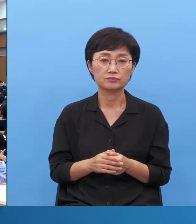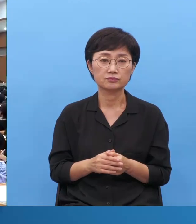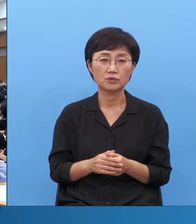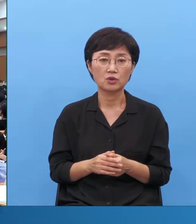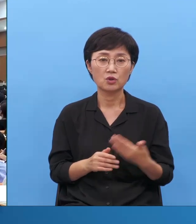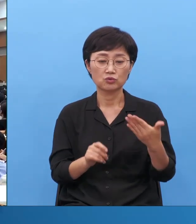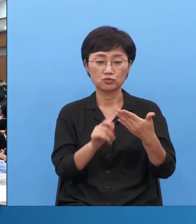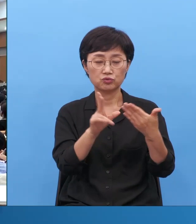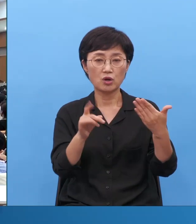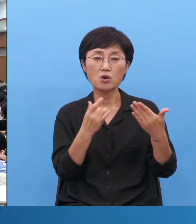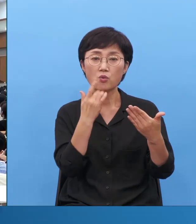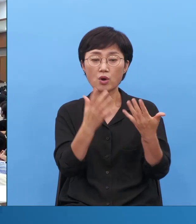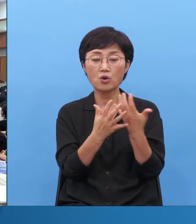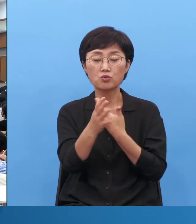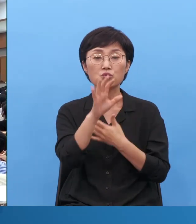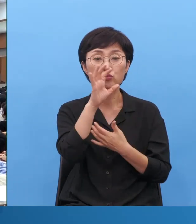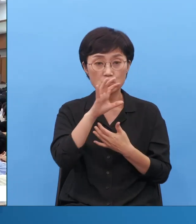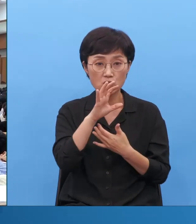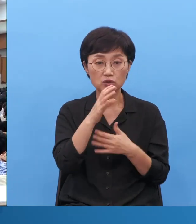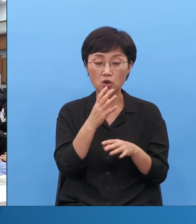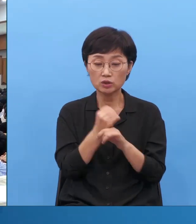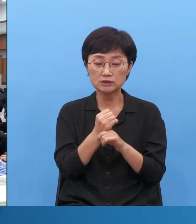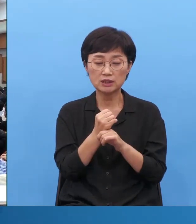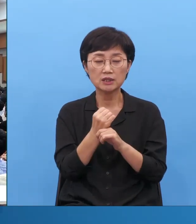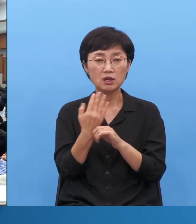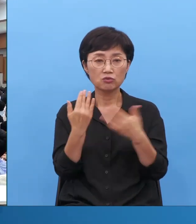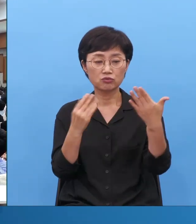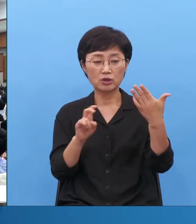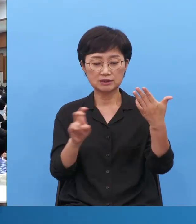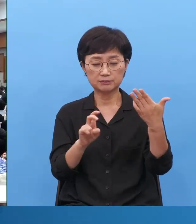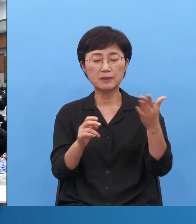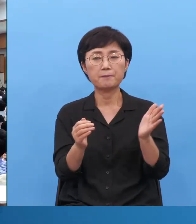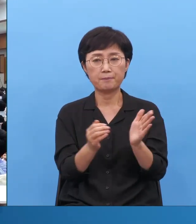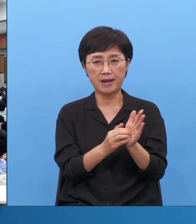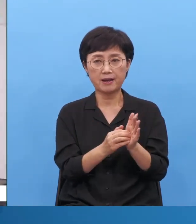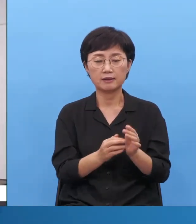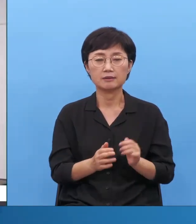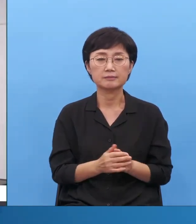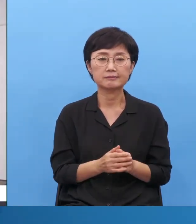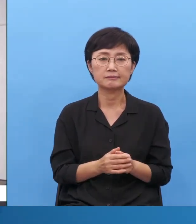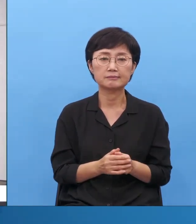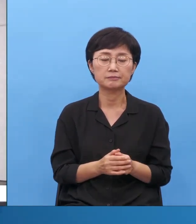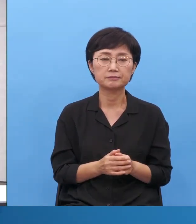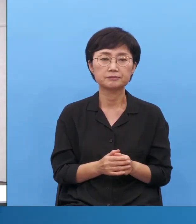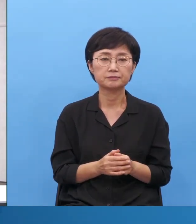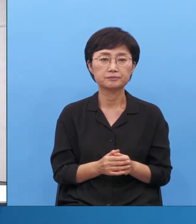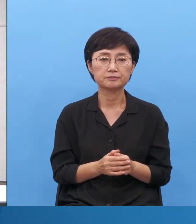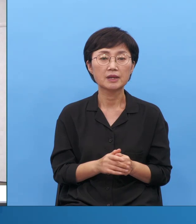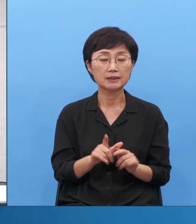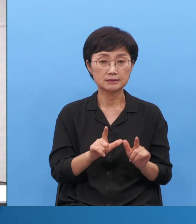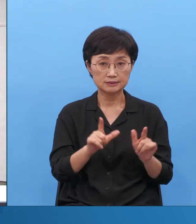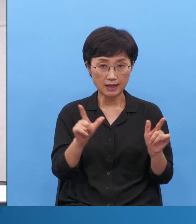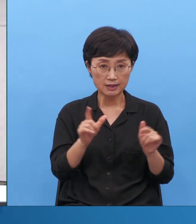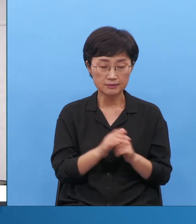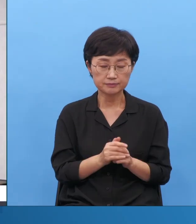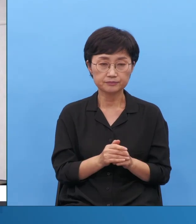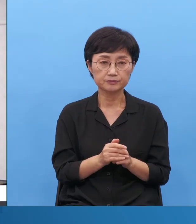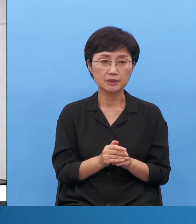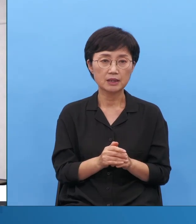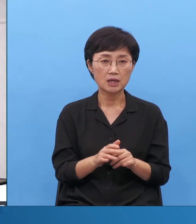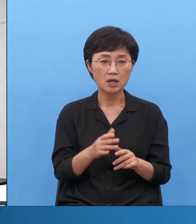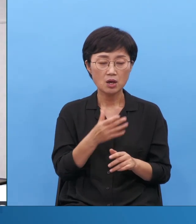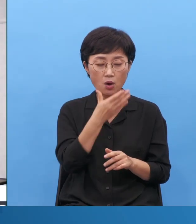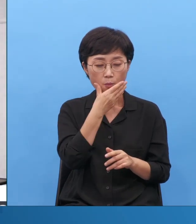9월 237 화요제자 훈련이 지난 20일 덕평 RUTC에서 열렸습니다. 이날 류광수 목사는